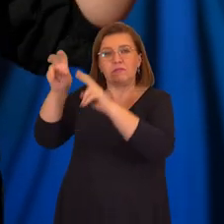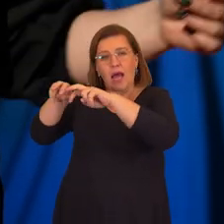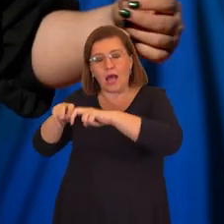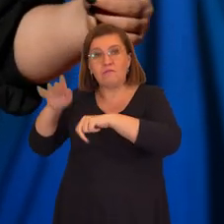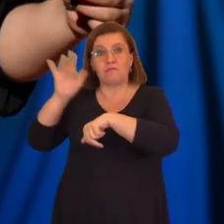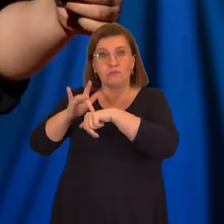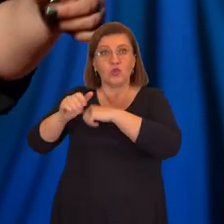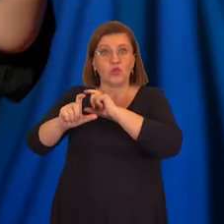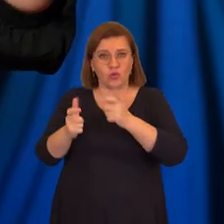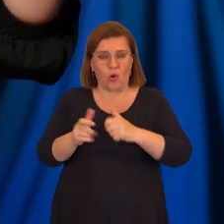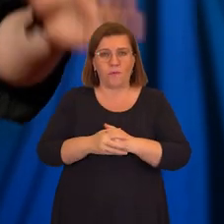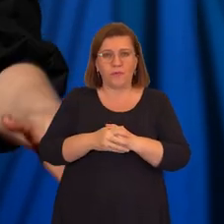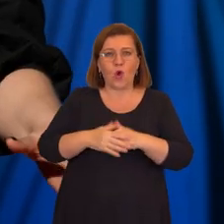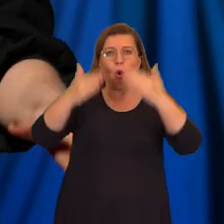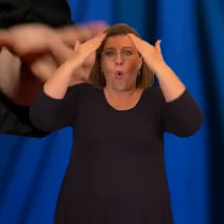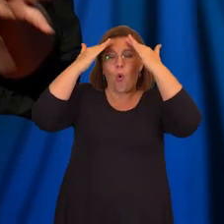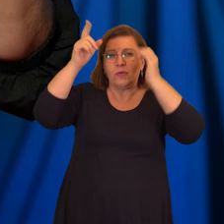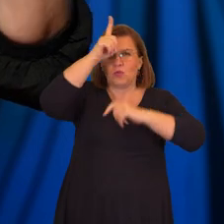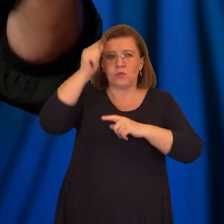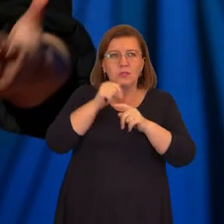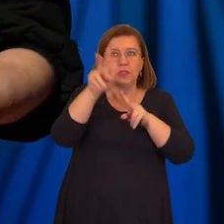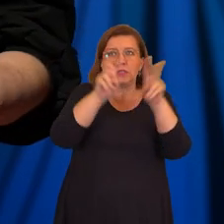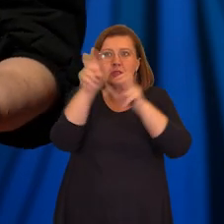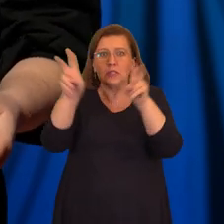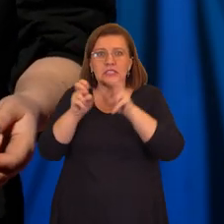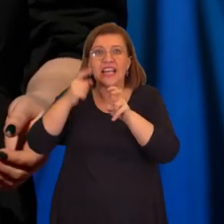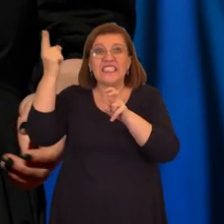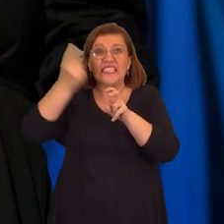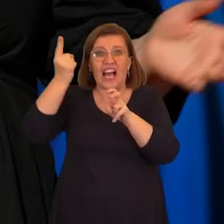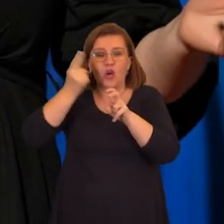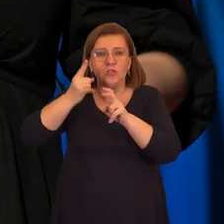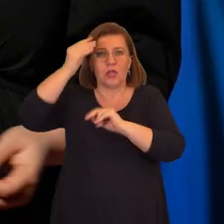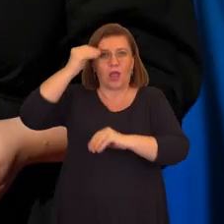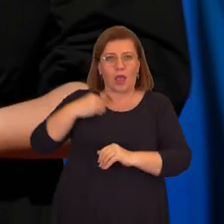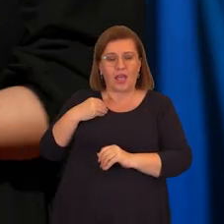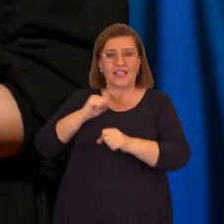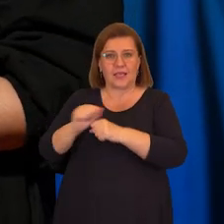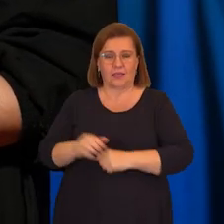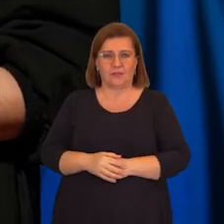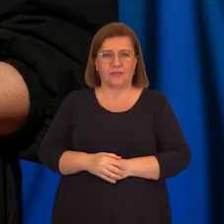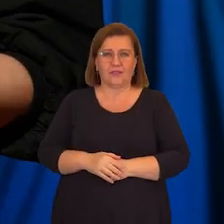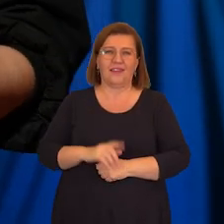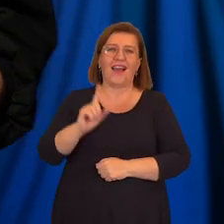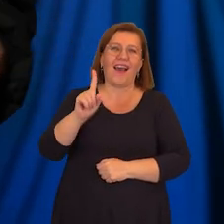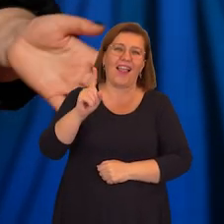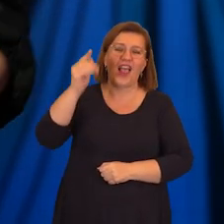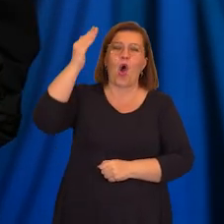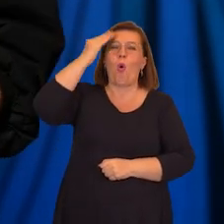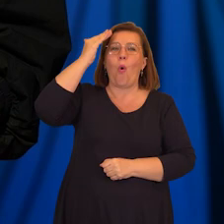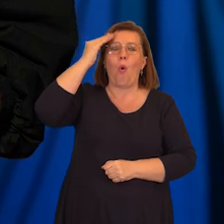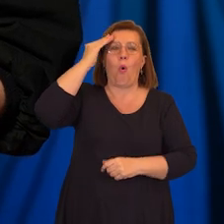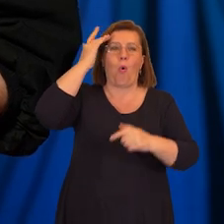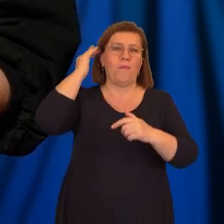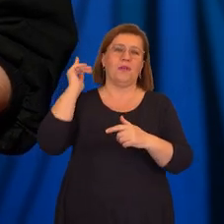zadanie wyłapywać zagrożenia i nas o nich informować. Ale nie może sobie pozwolić myśleć, że